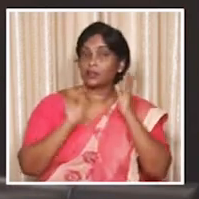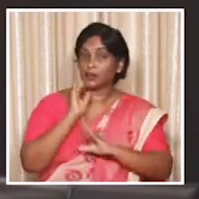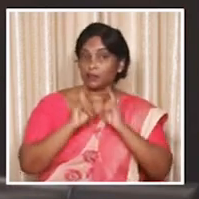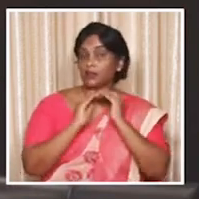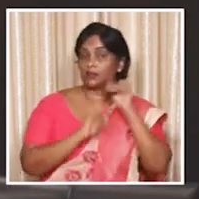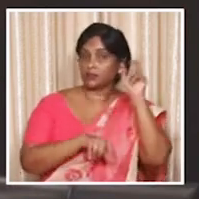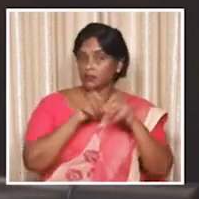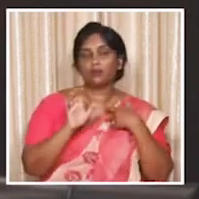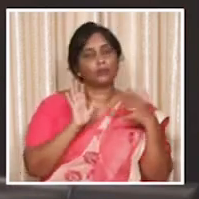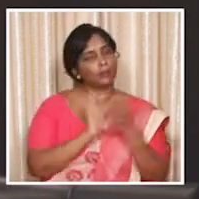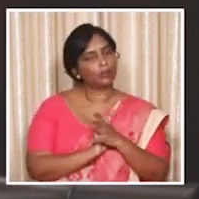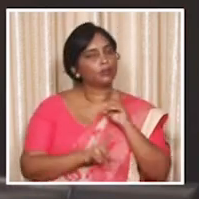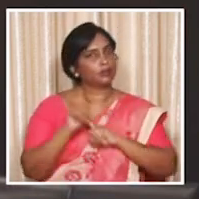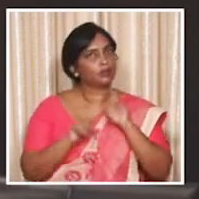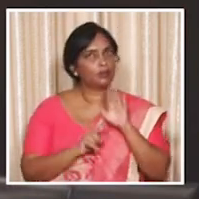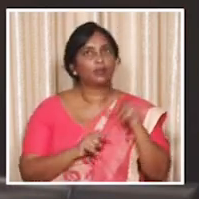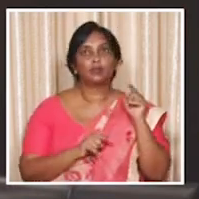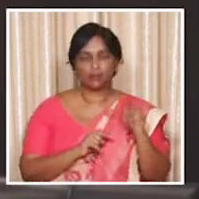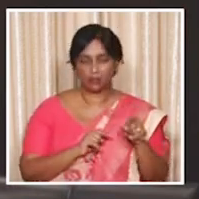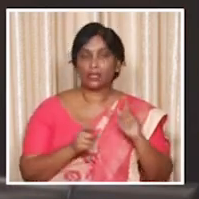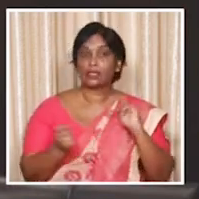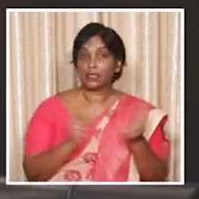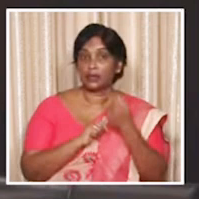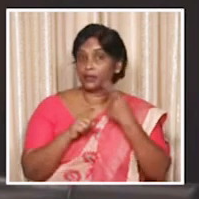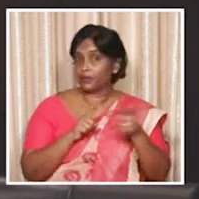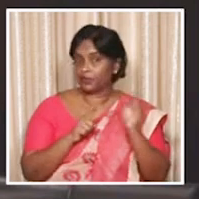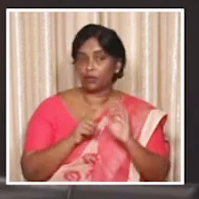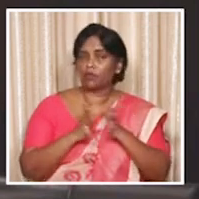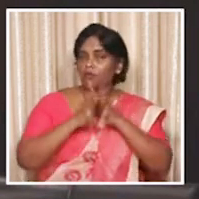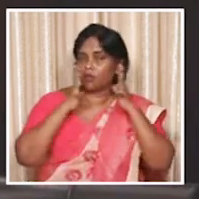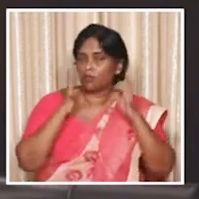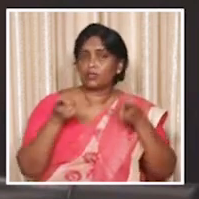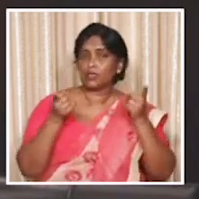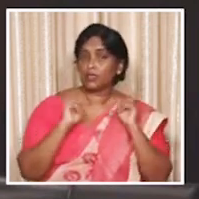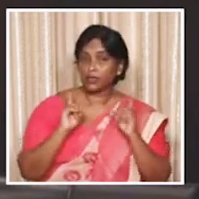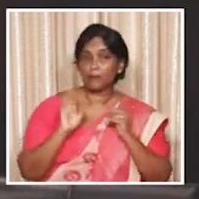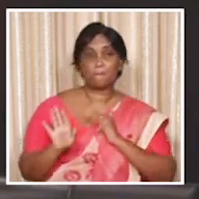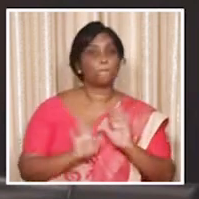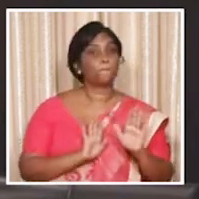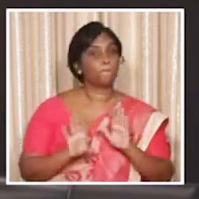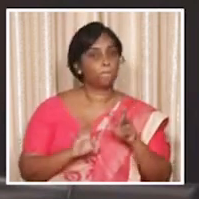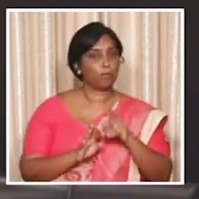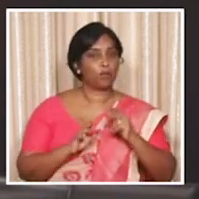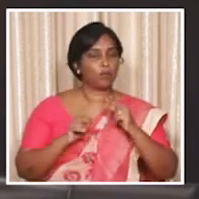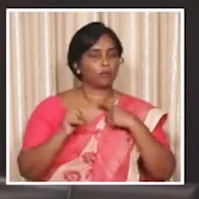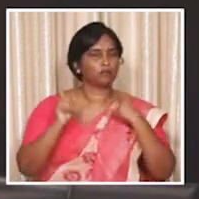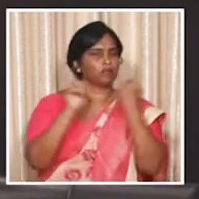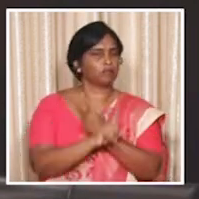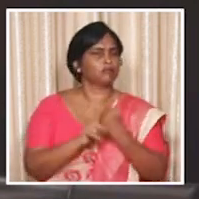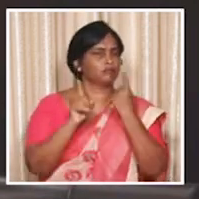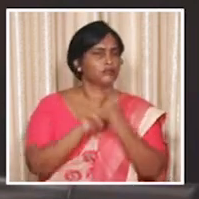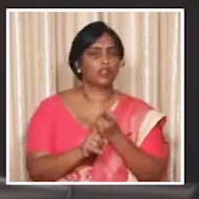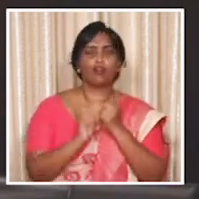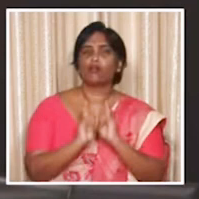අමාත්‍යංශයේ නිලධාරීන් සමගත් අපි සාකච්ඡා කළා. එතනදී ක්‍රිකට් විතරක් නෙවෙයි බොහෝ ක්‍රීඩාවන් පාලනය කරන්නේ තට්ටු මාරු ක්‍රමයට